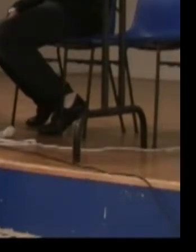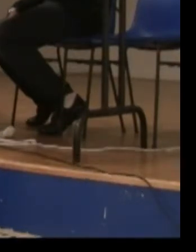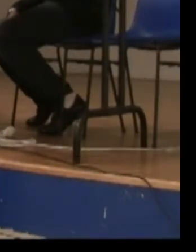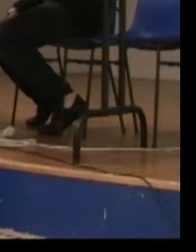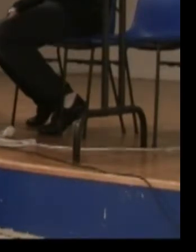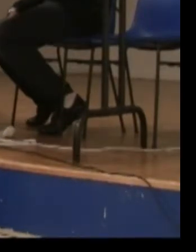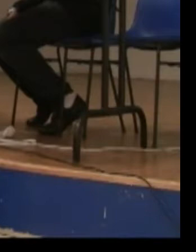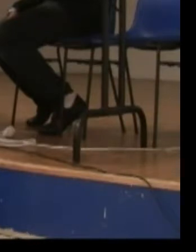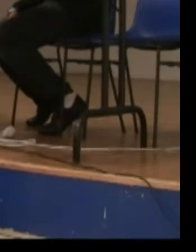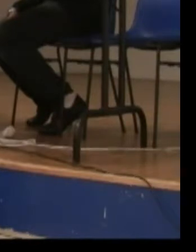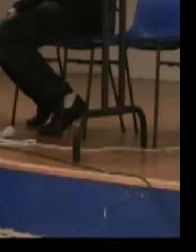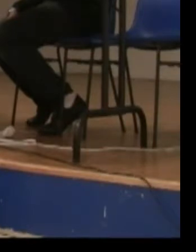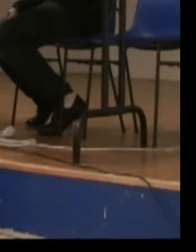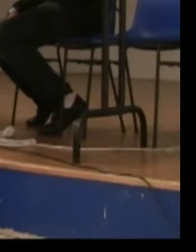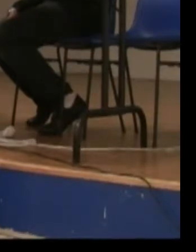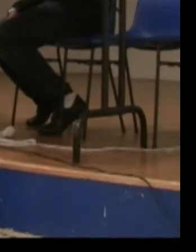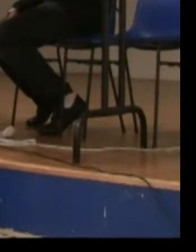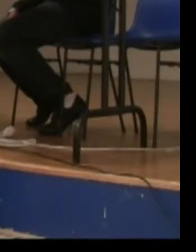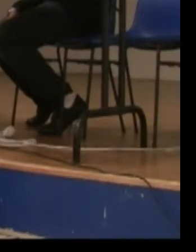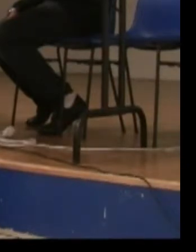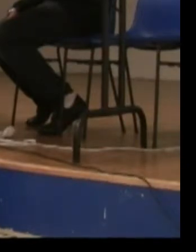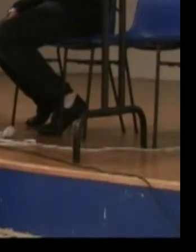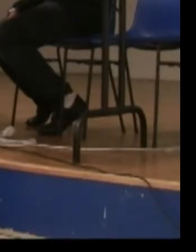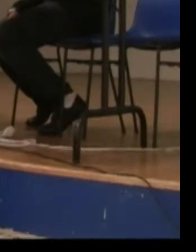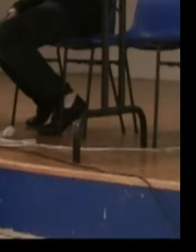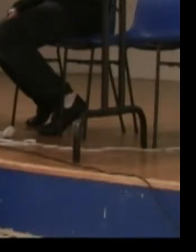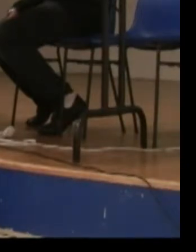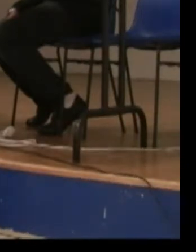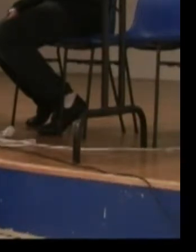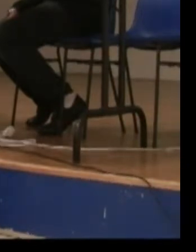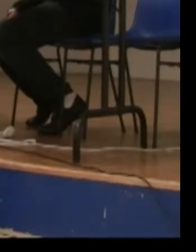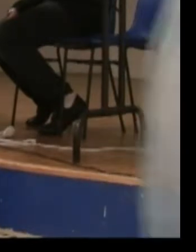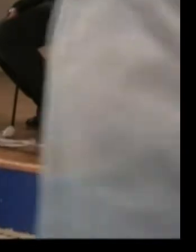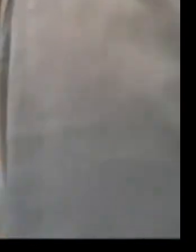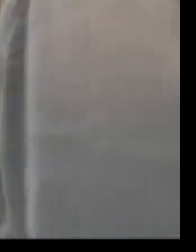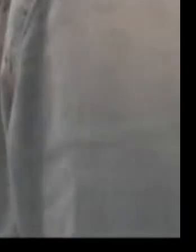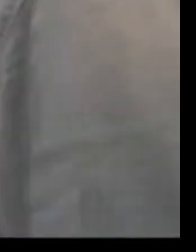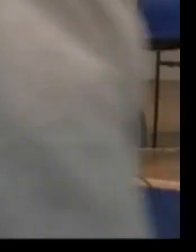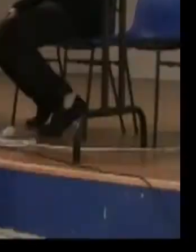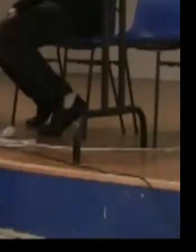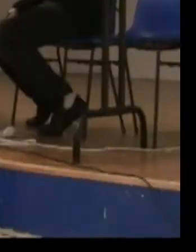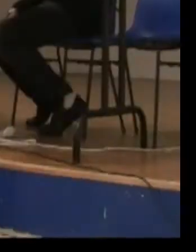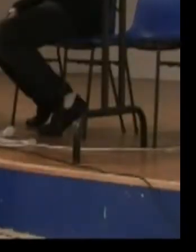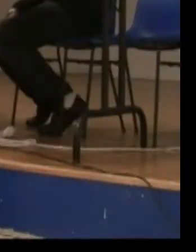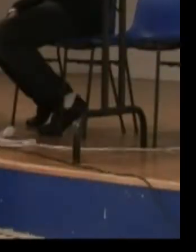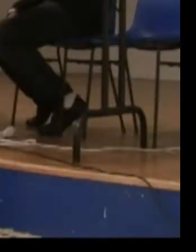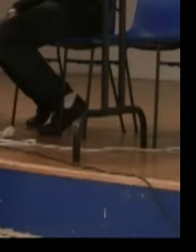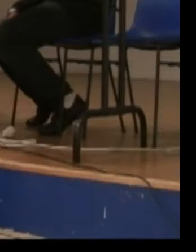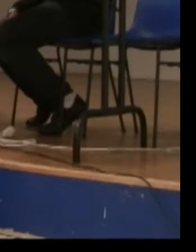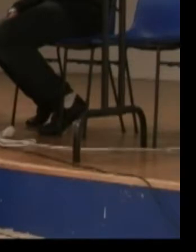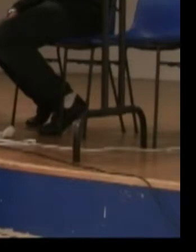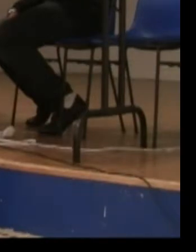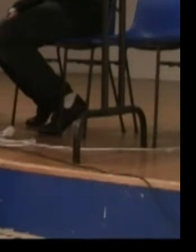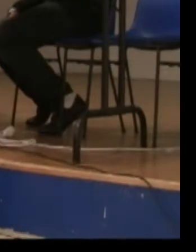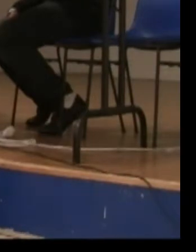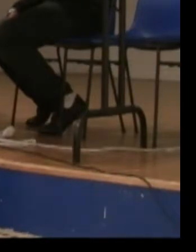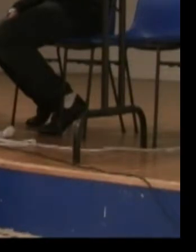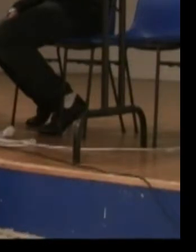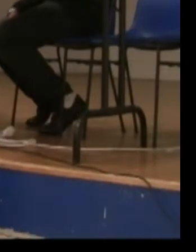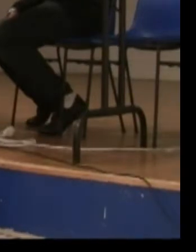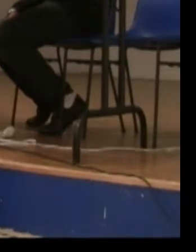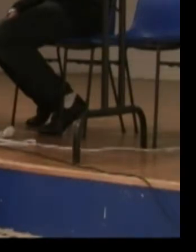on met en avant le gaspillage, l'égoïsme, toutes ces valeurs-là qui sont étrangères à l'islam, et d'ailleurs à toutes les grandes religions.